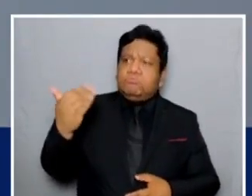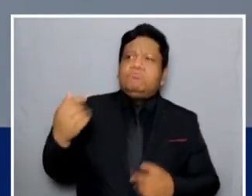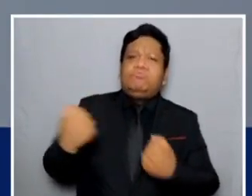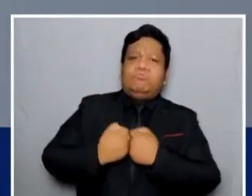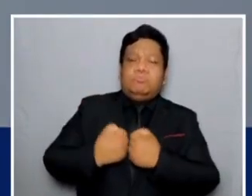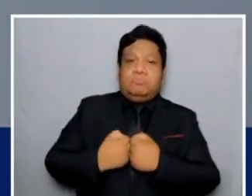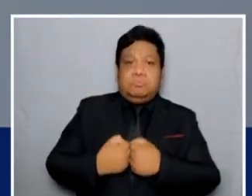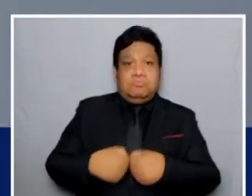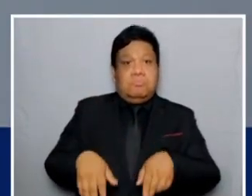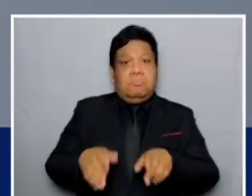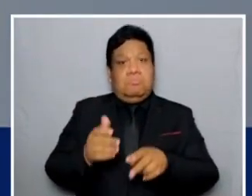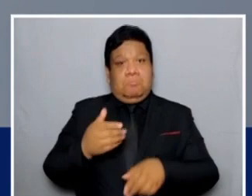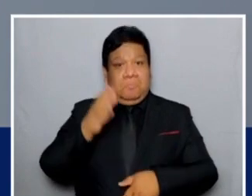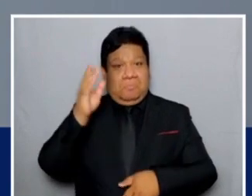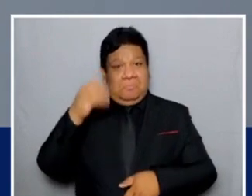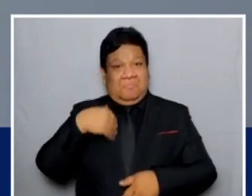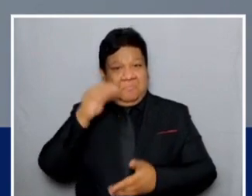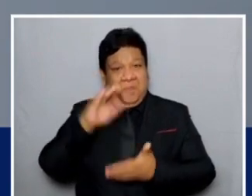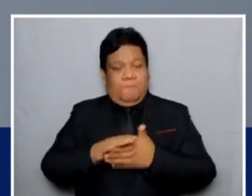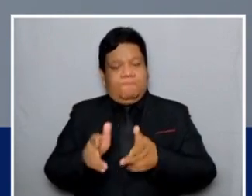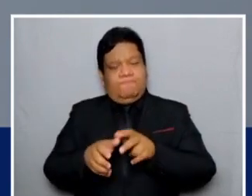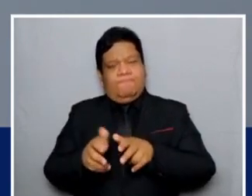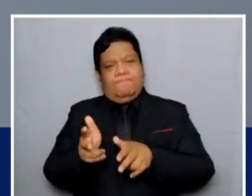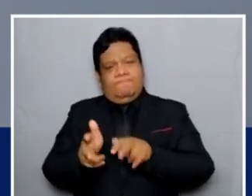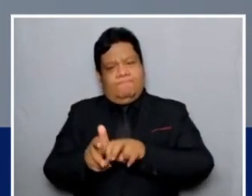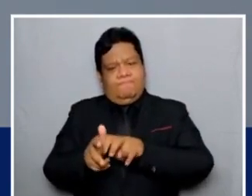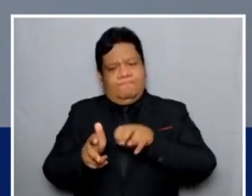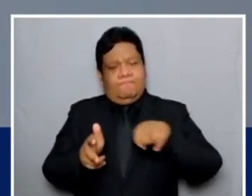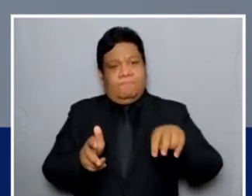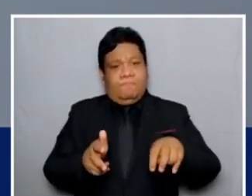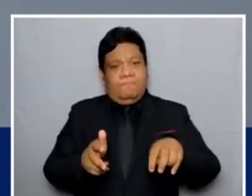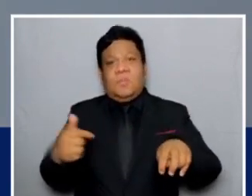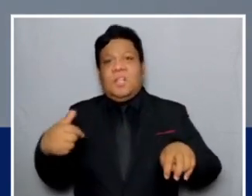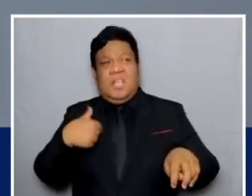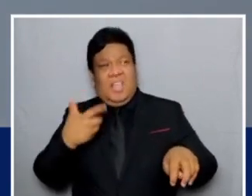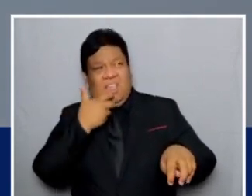siya. Tapos siya bumaba, talagang sumigaw ako.